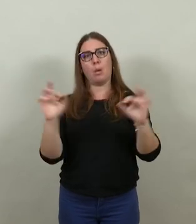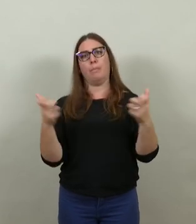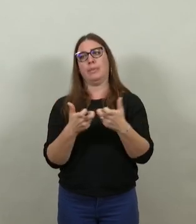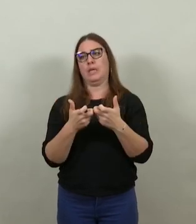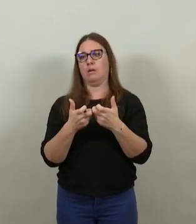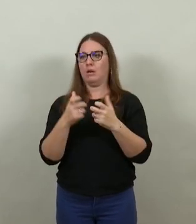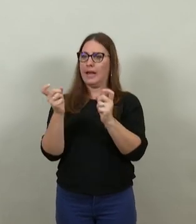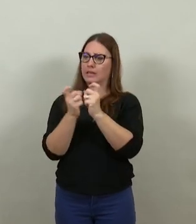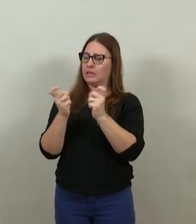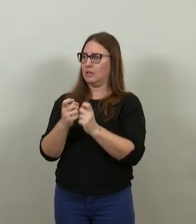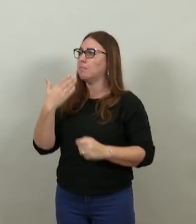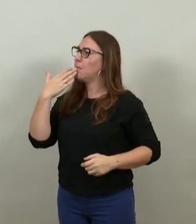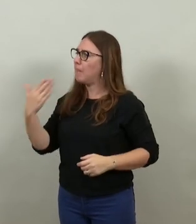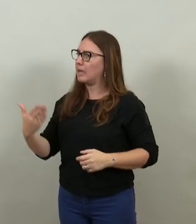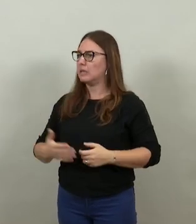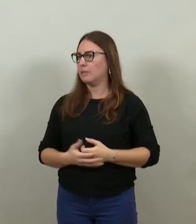vous